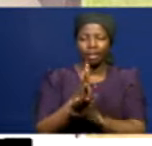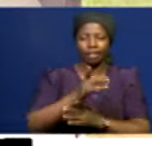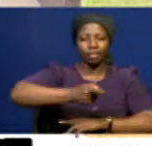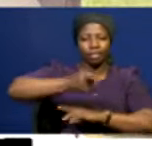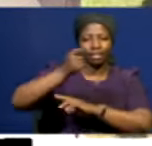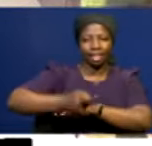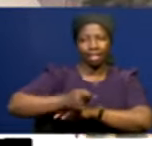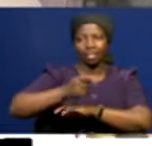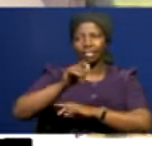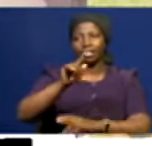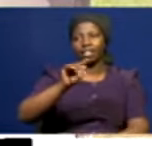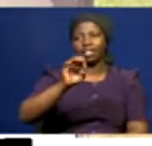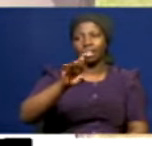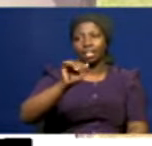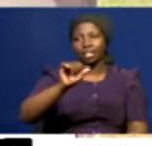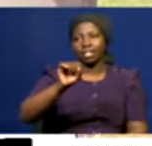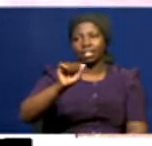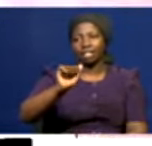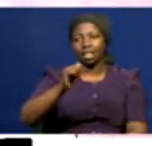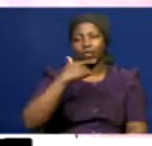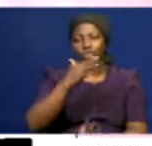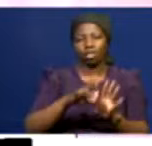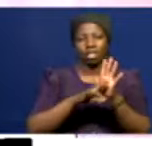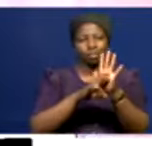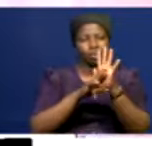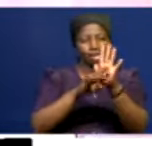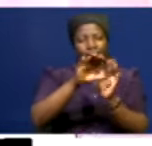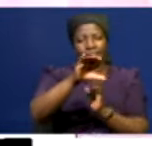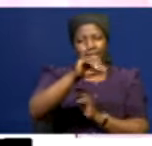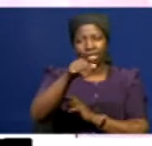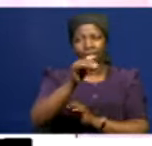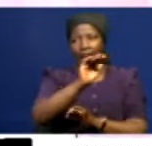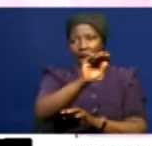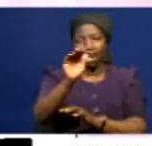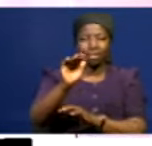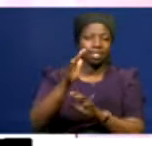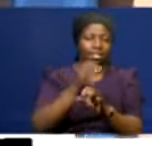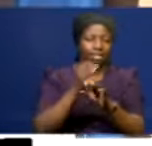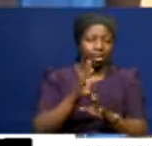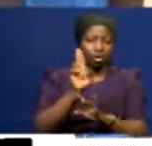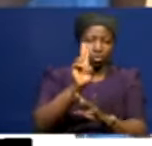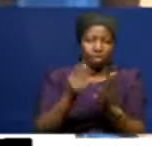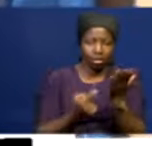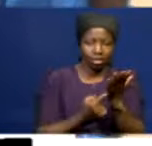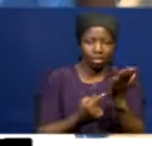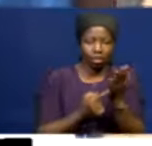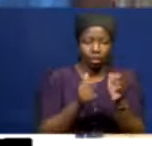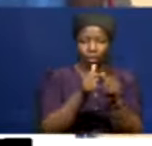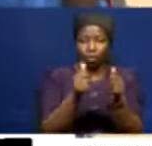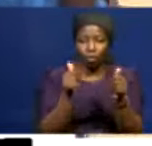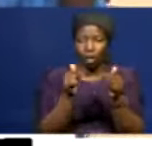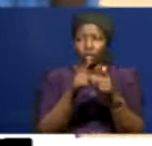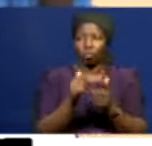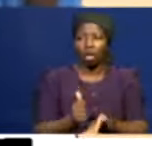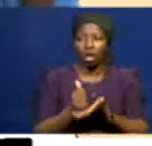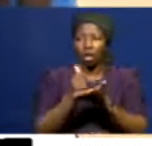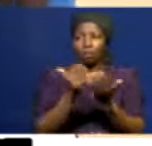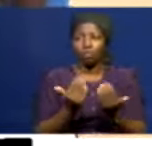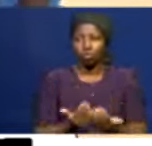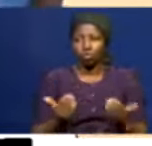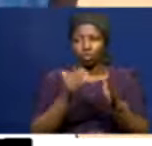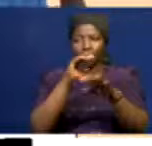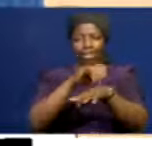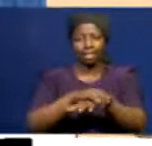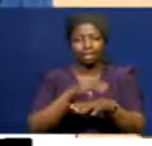Matheka, aliyemwakilisha jaji mkuu, alitoa wito kwa wadau kutumia mfumo wa dijitali ipasavyo ili kusaidia watoto kupata